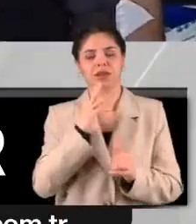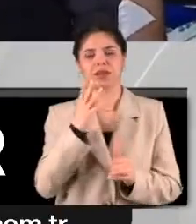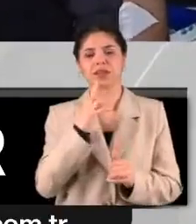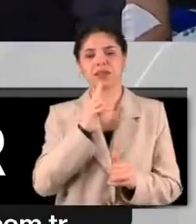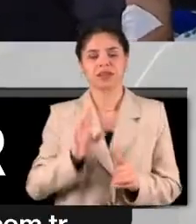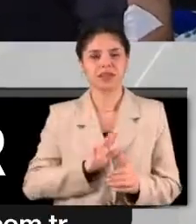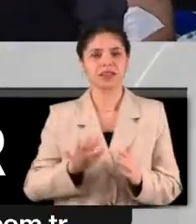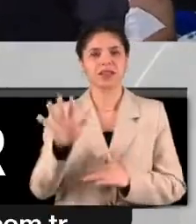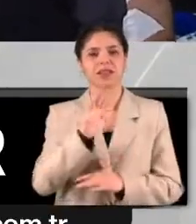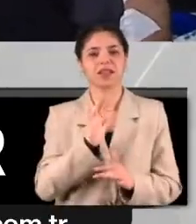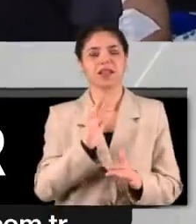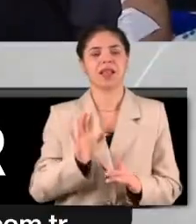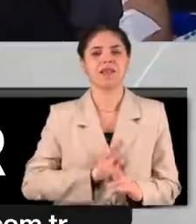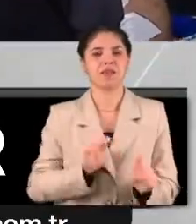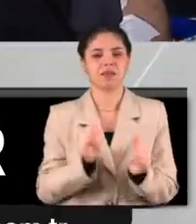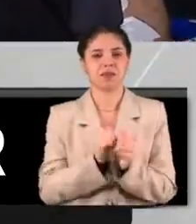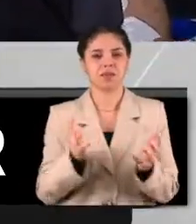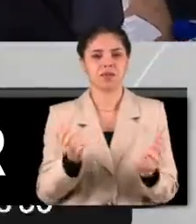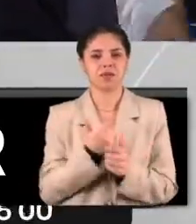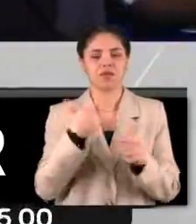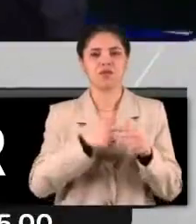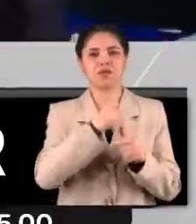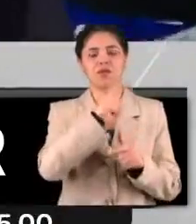Evet. Maalesef öyle. Ve